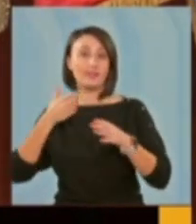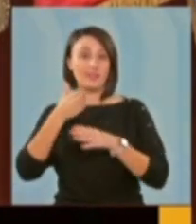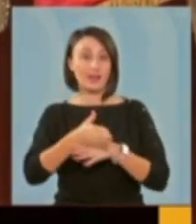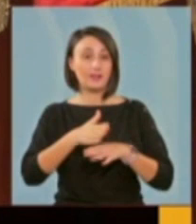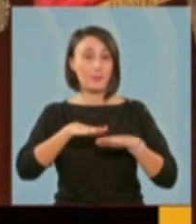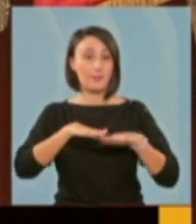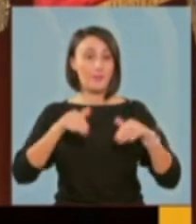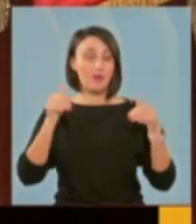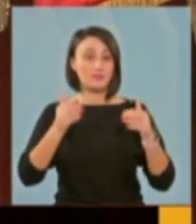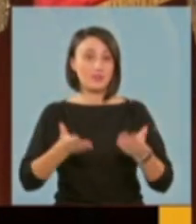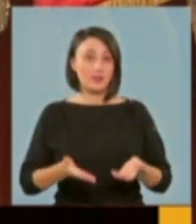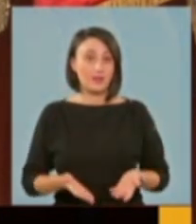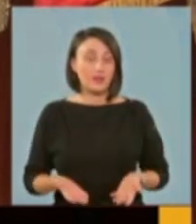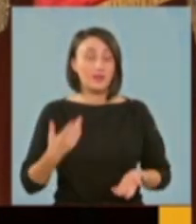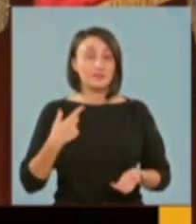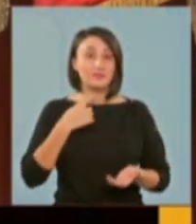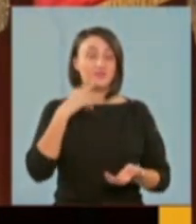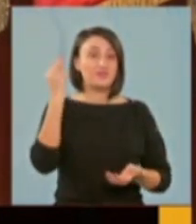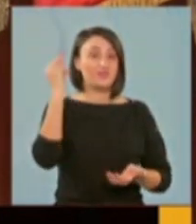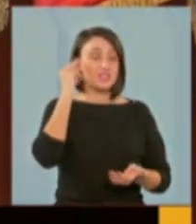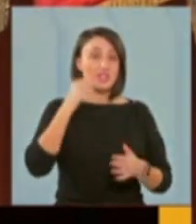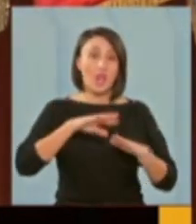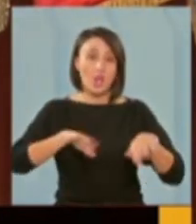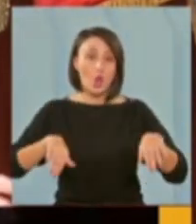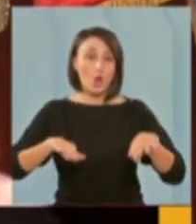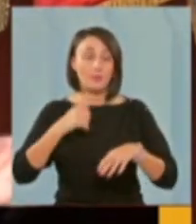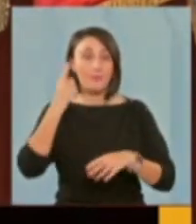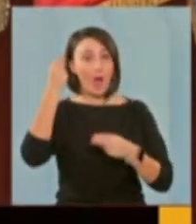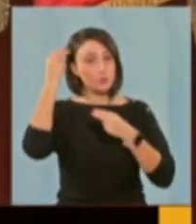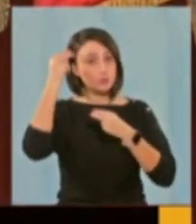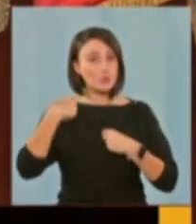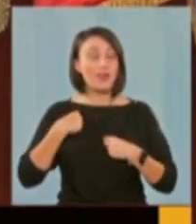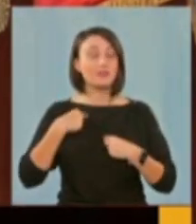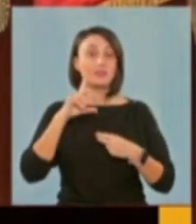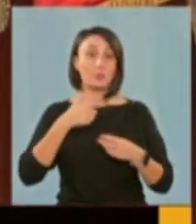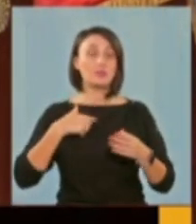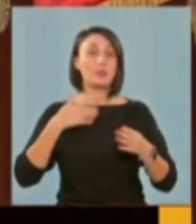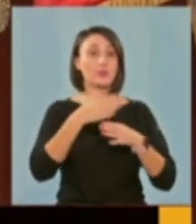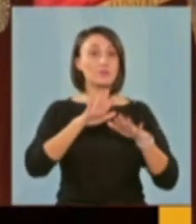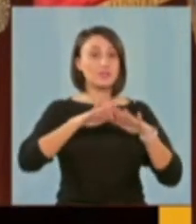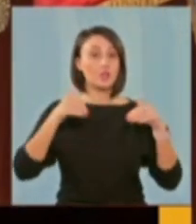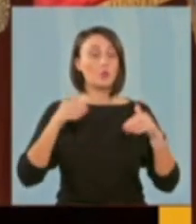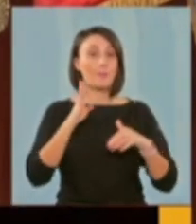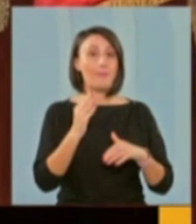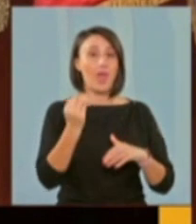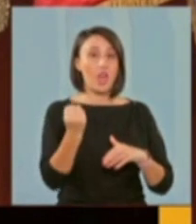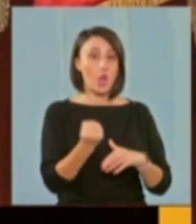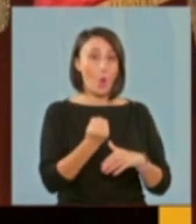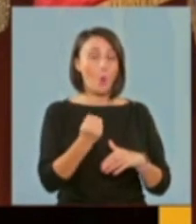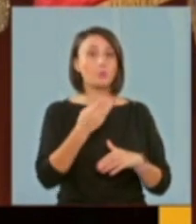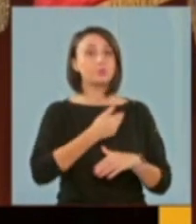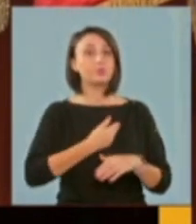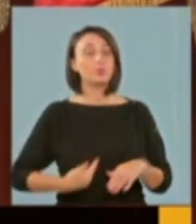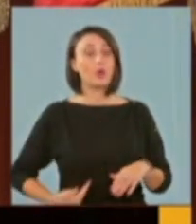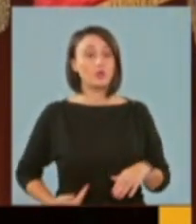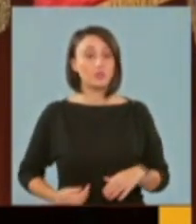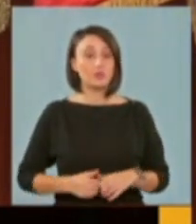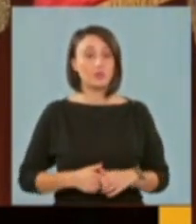bazin ca să învăț în not. Adică m-a anunțat că trebuie să mergem la summitul B9 de la